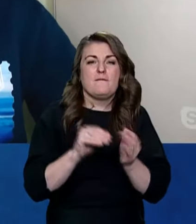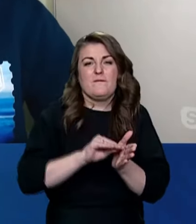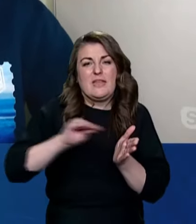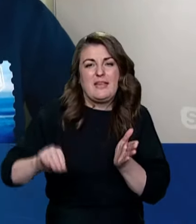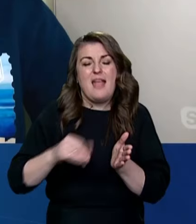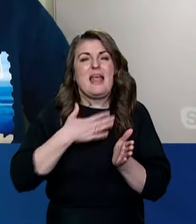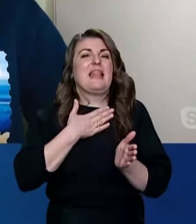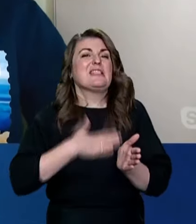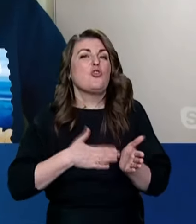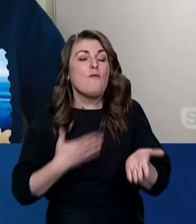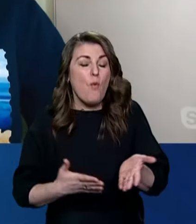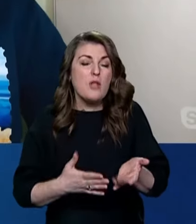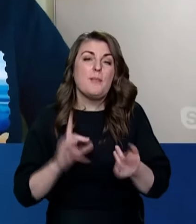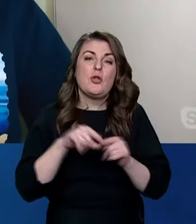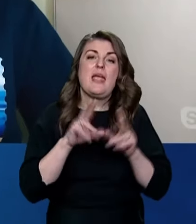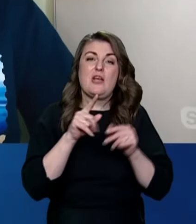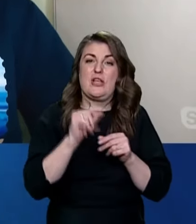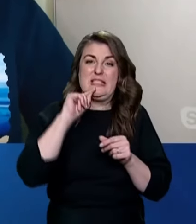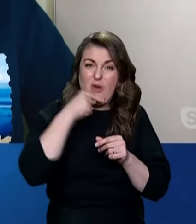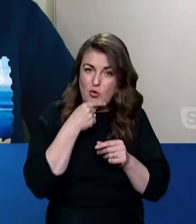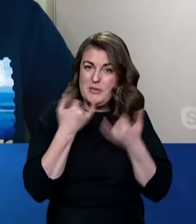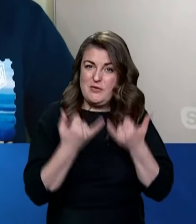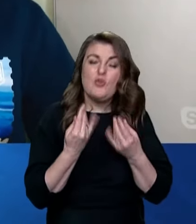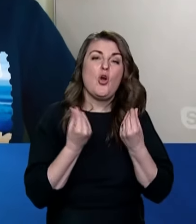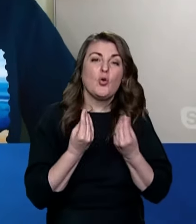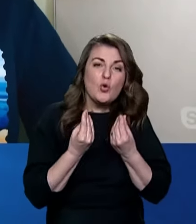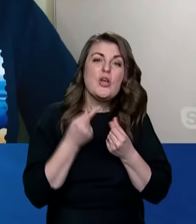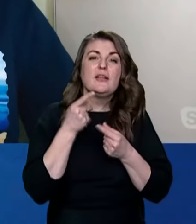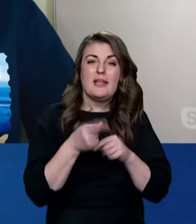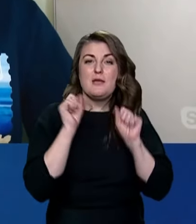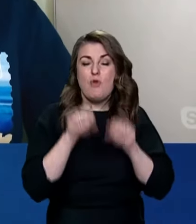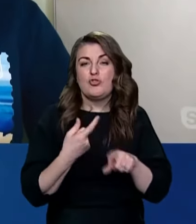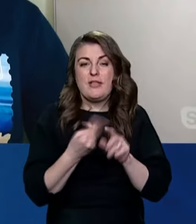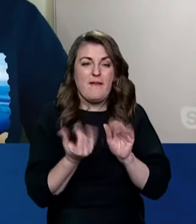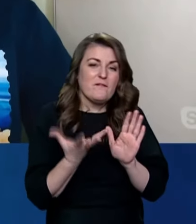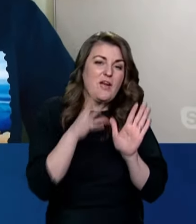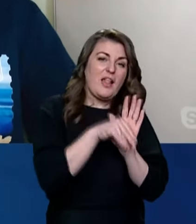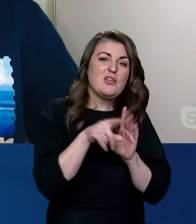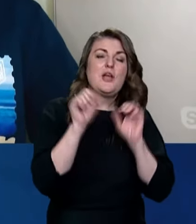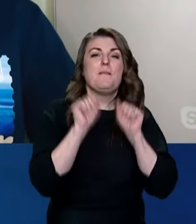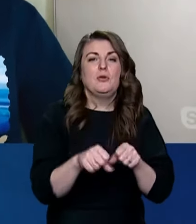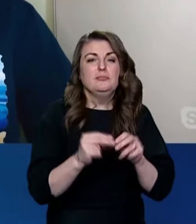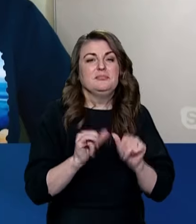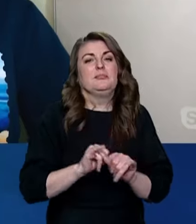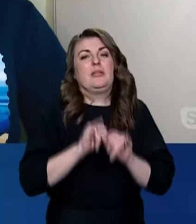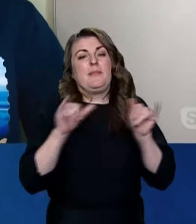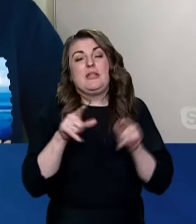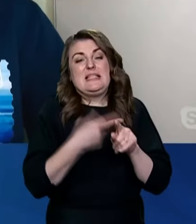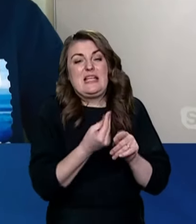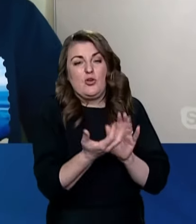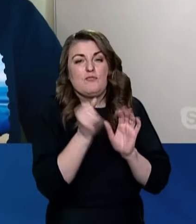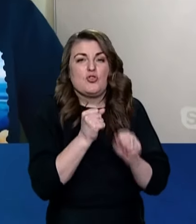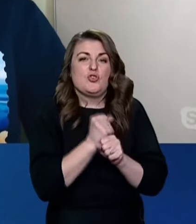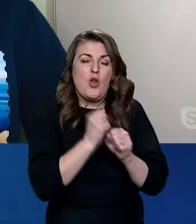відкладене задоволення. Про те, що якщо ти зекономиш сьогодні гроші, то ти їх можеш вкласти, ти їх можеш примножити, ти з тих грошей